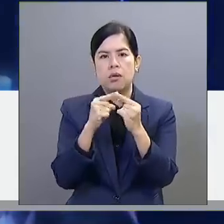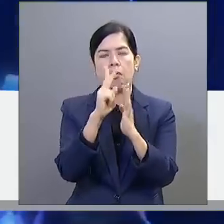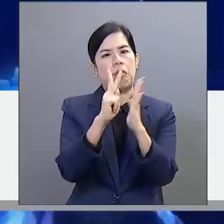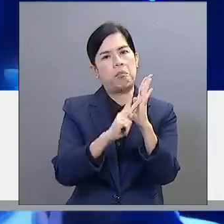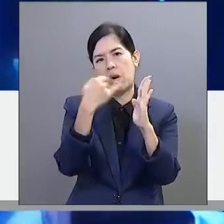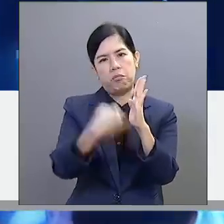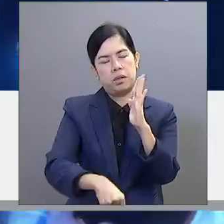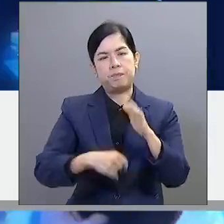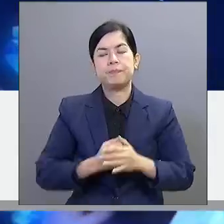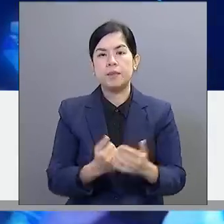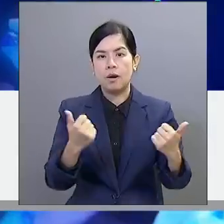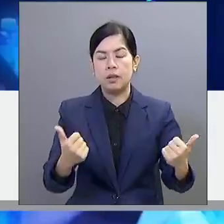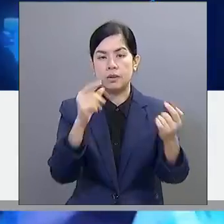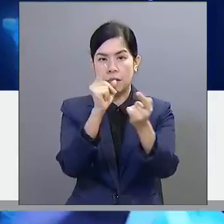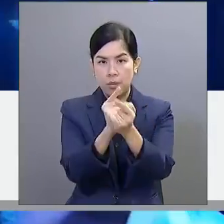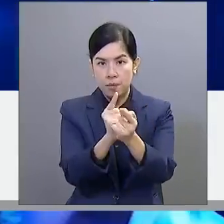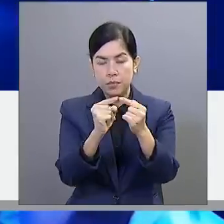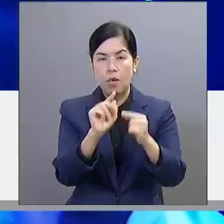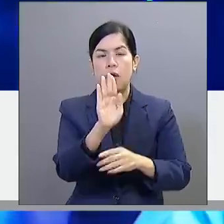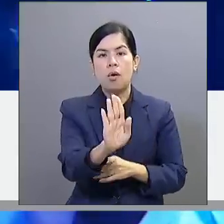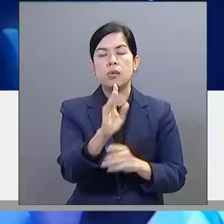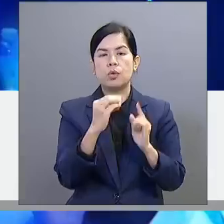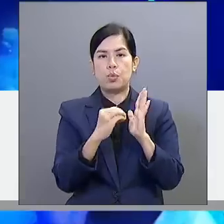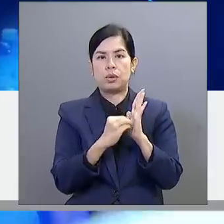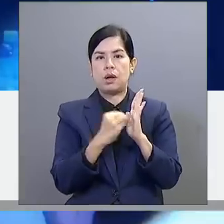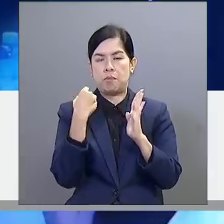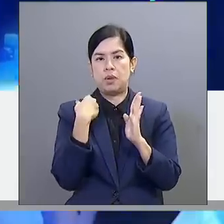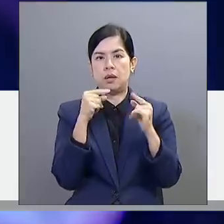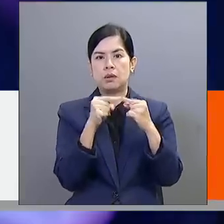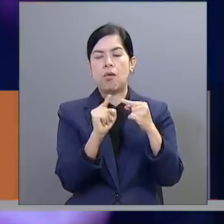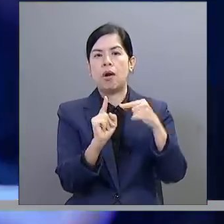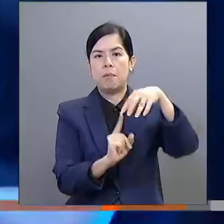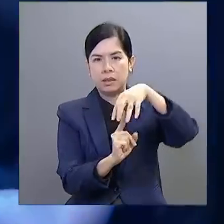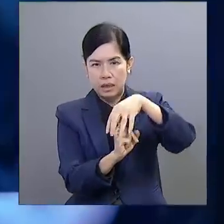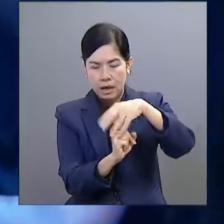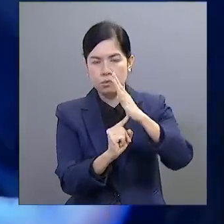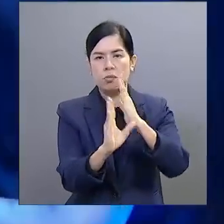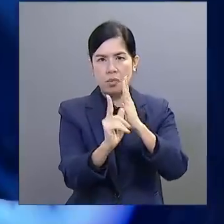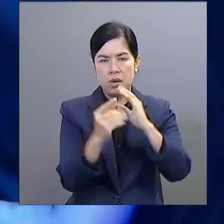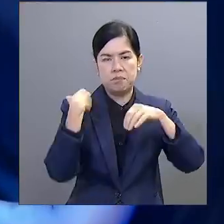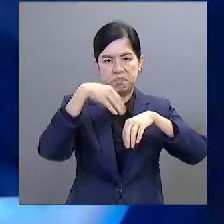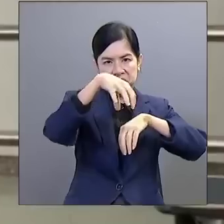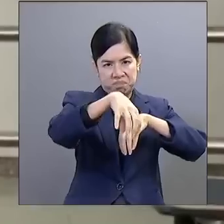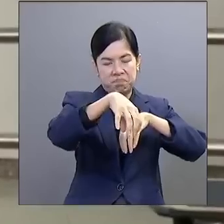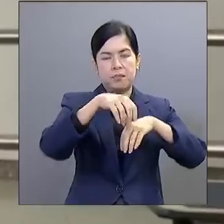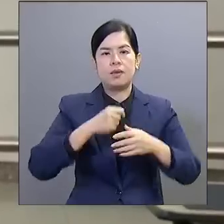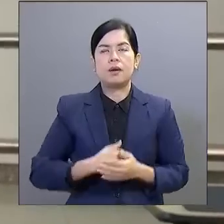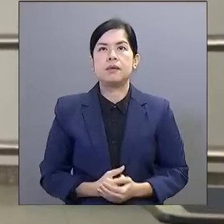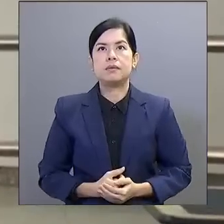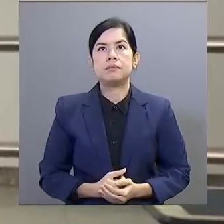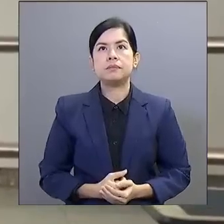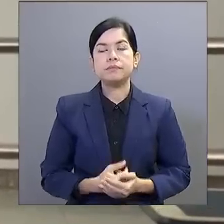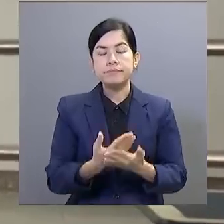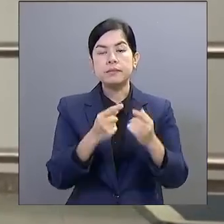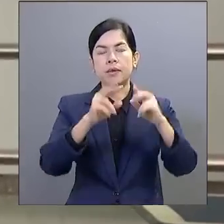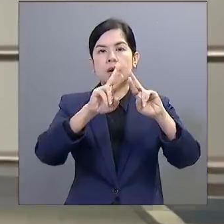ณะนี้นะคะก็พบทั้งในพื้นที่กรุงเทพมหานครและเมืองพัทยาจังหวัดชลบุรีค่ะ ครับคือผับ